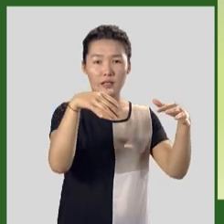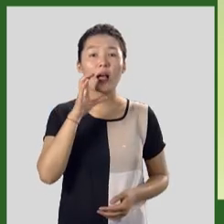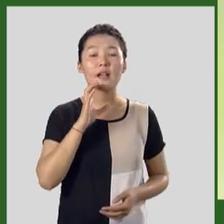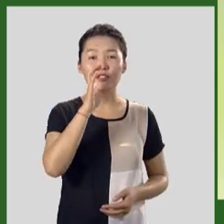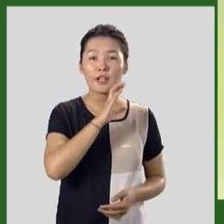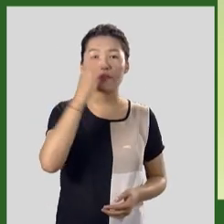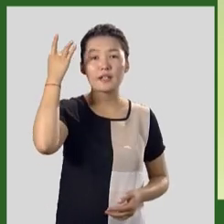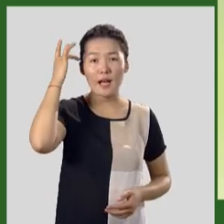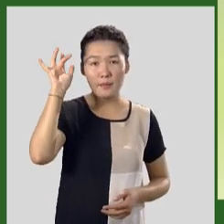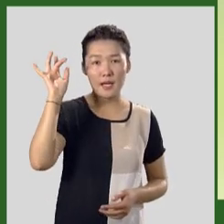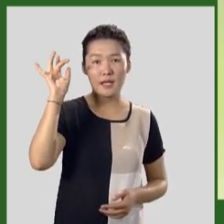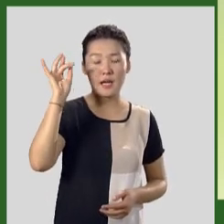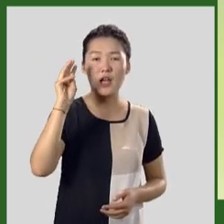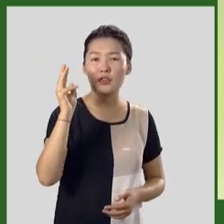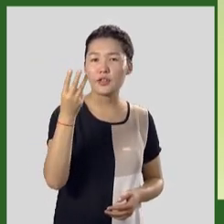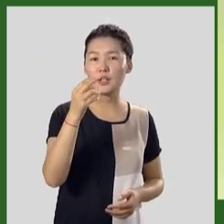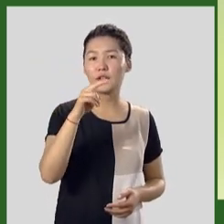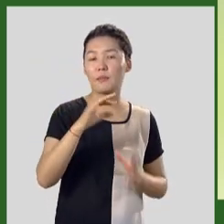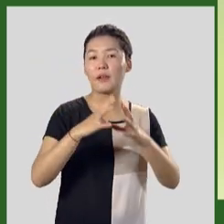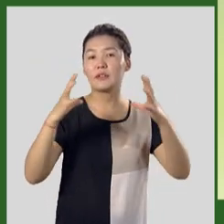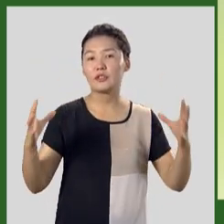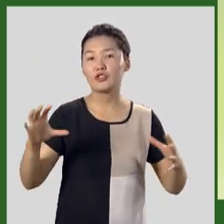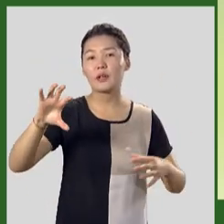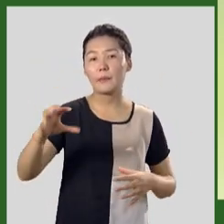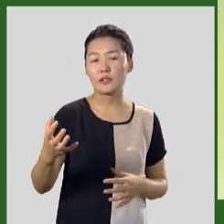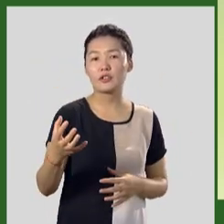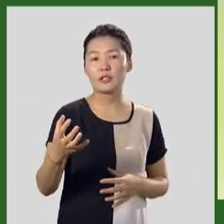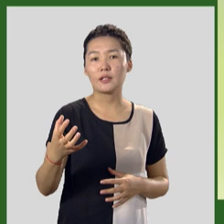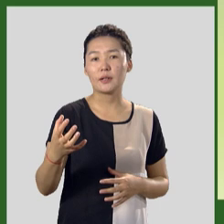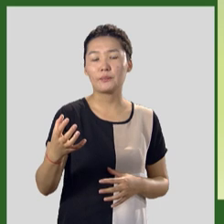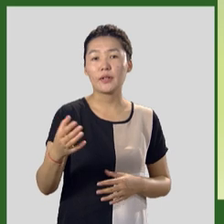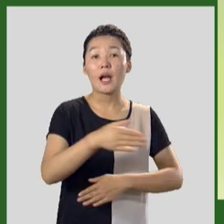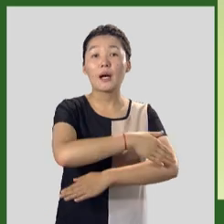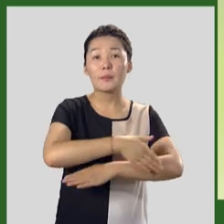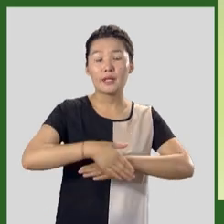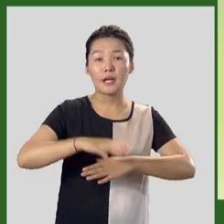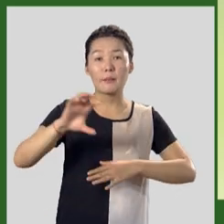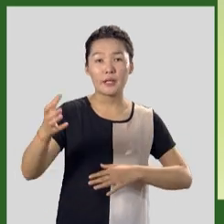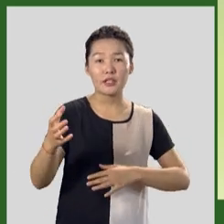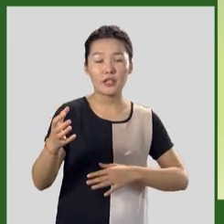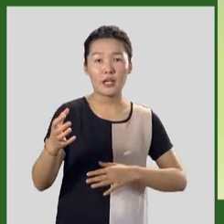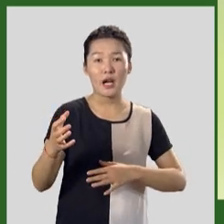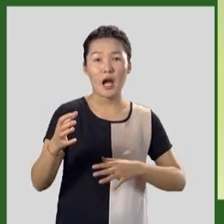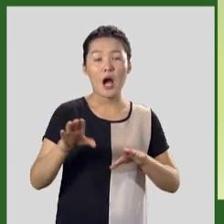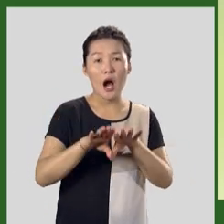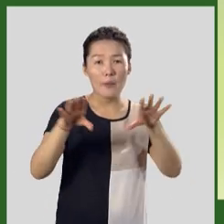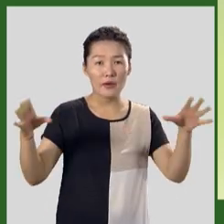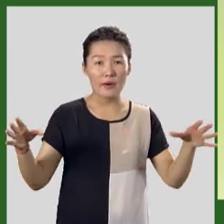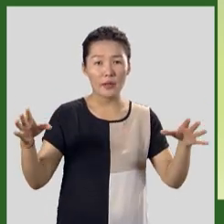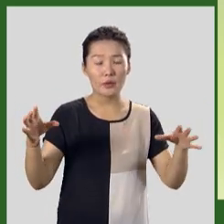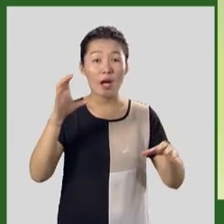Северная Америка – третий по величине материк. Берега материка омывают с севера